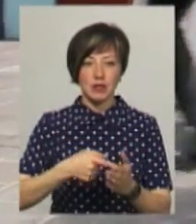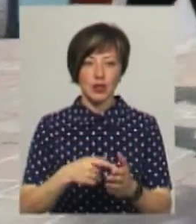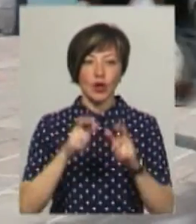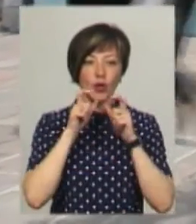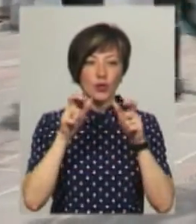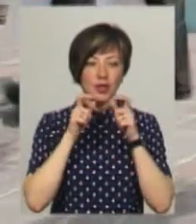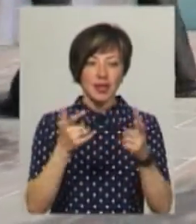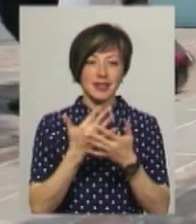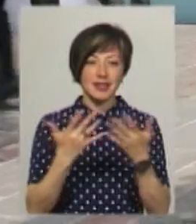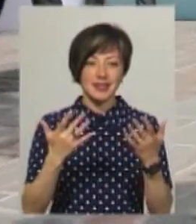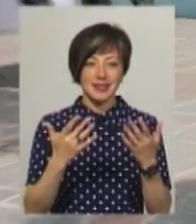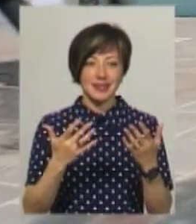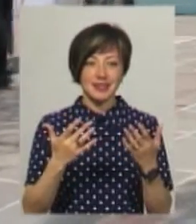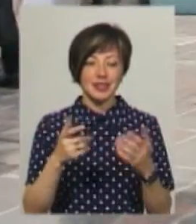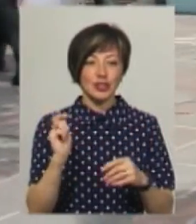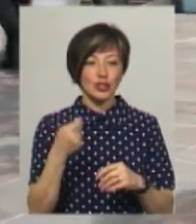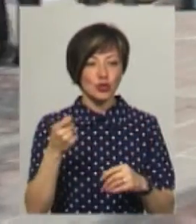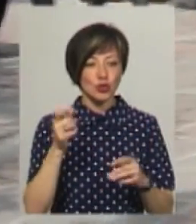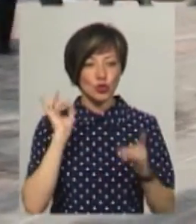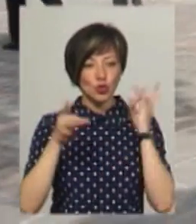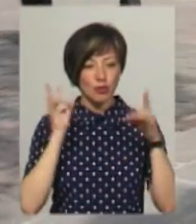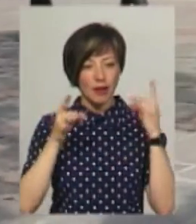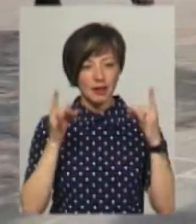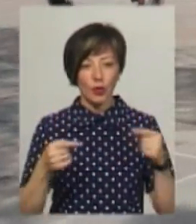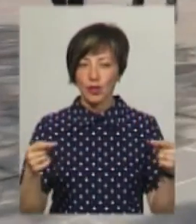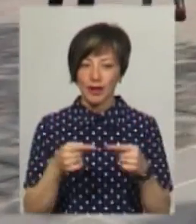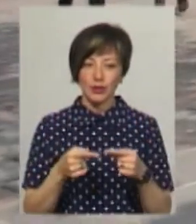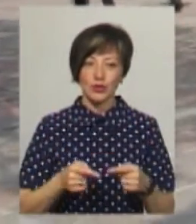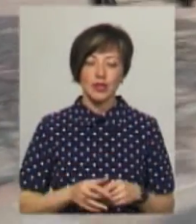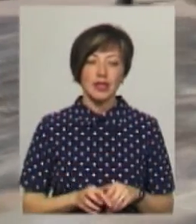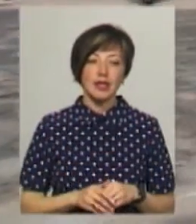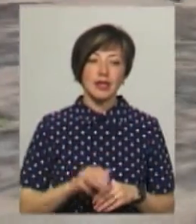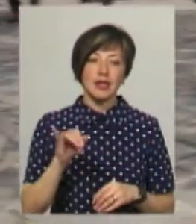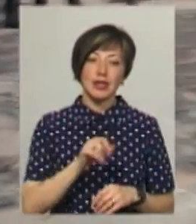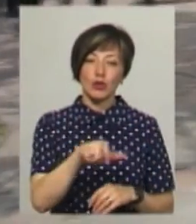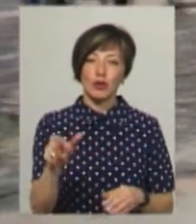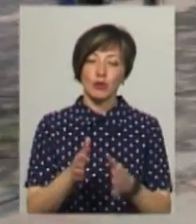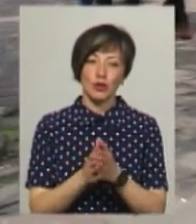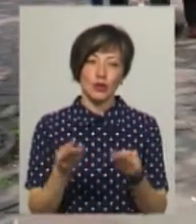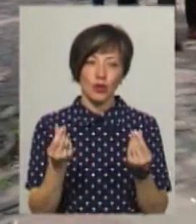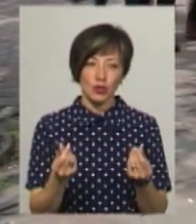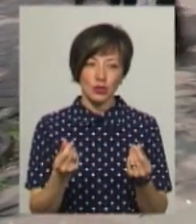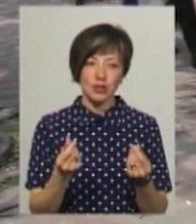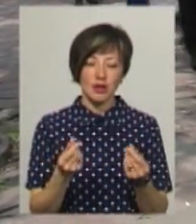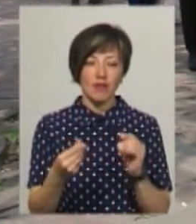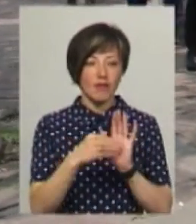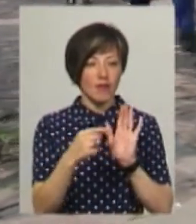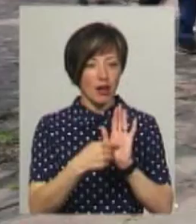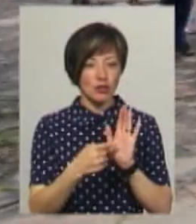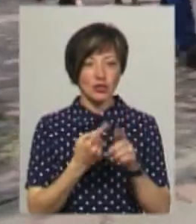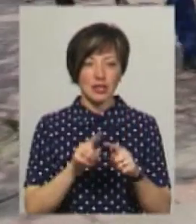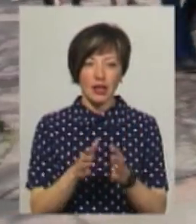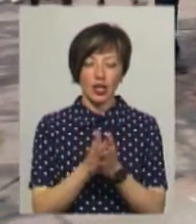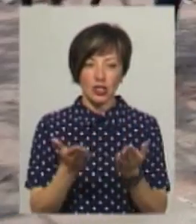різні гуділки, трещотки, шумлять так конкретно, і в людей просять гроші, причому вказуючи, що це на